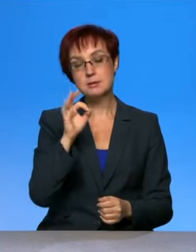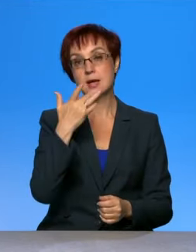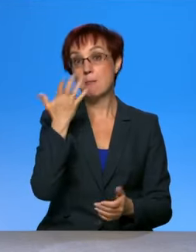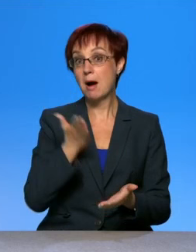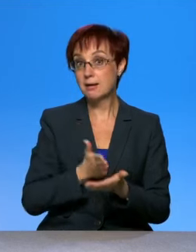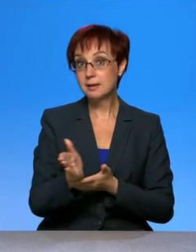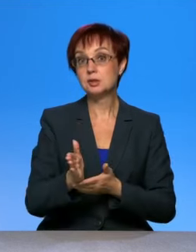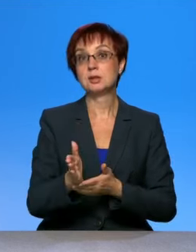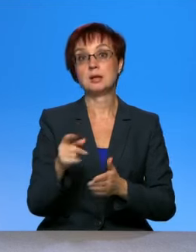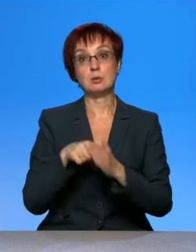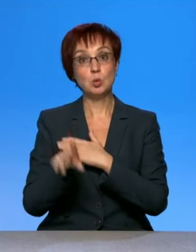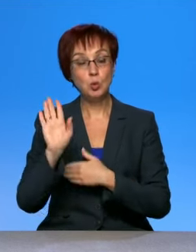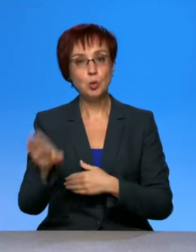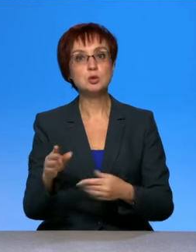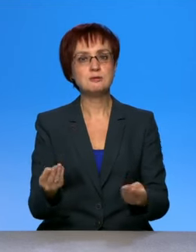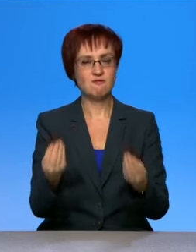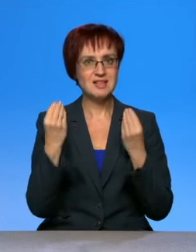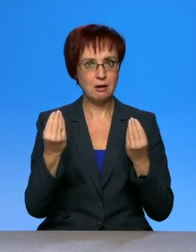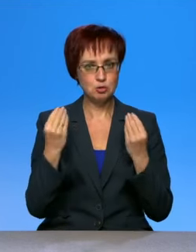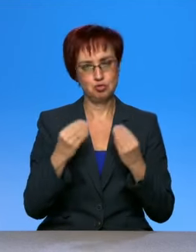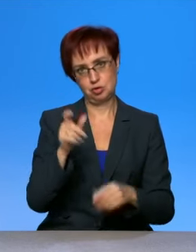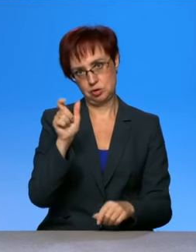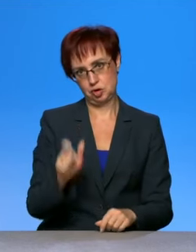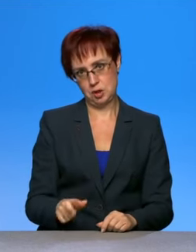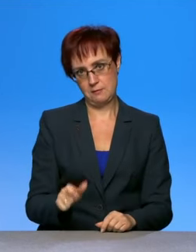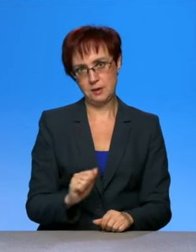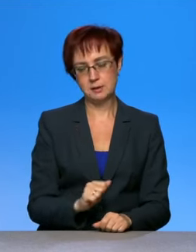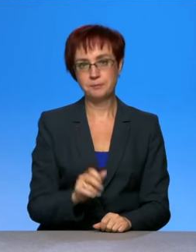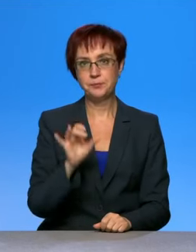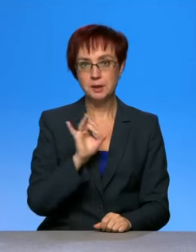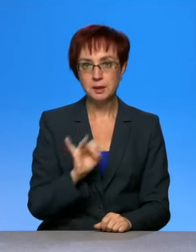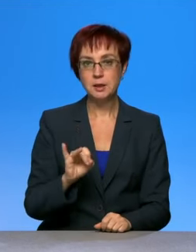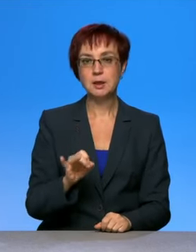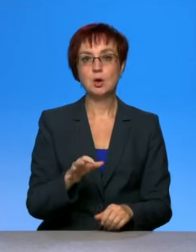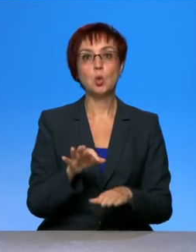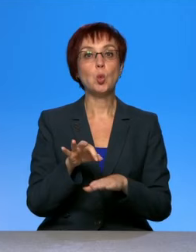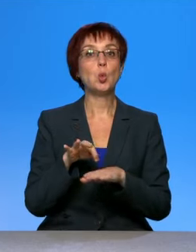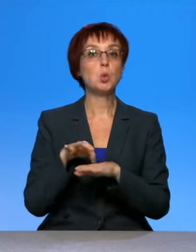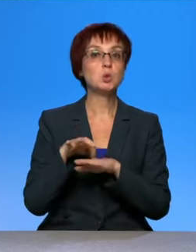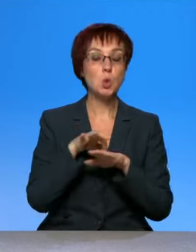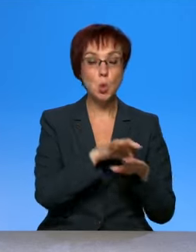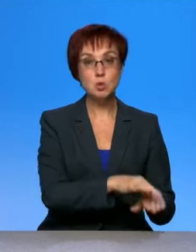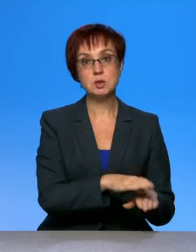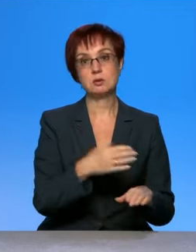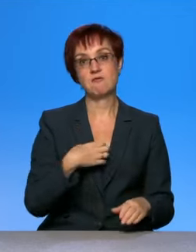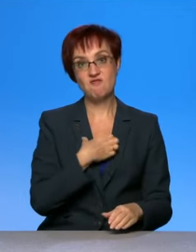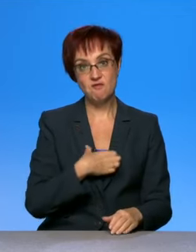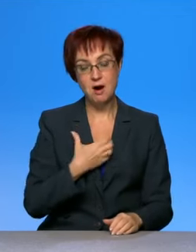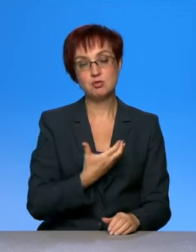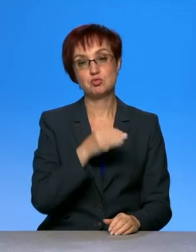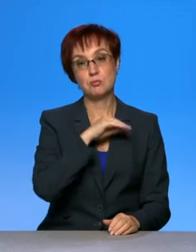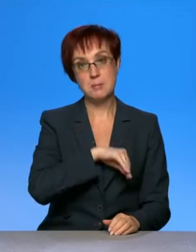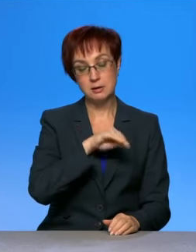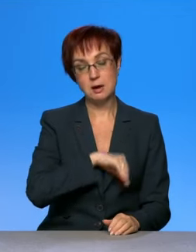уносит с собой вот эту важную морально нравственную составляющую политики там потом тоже будут